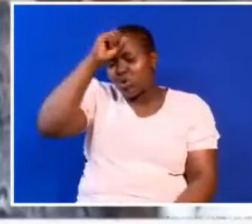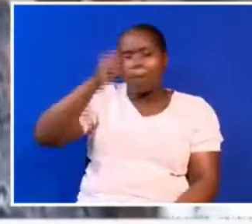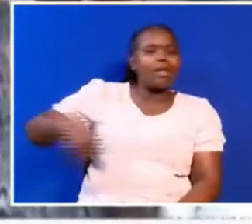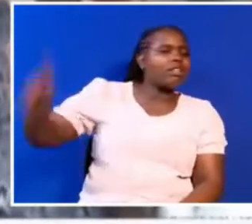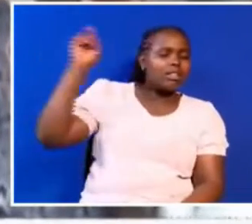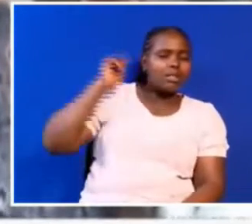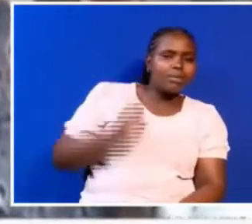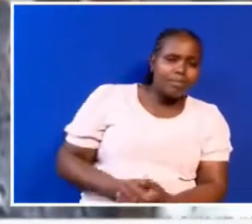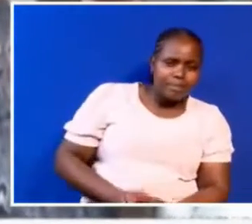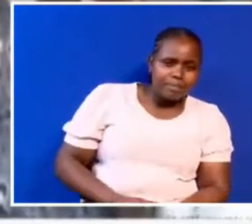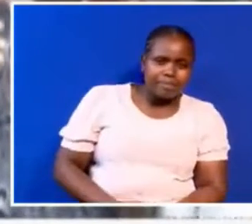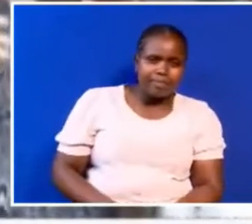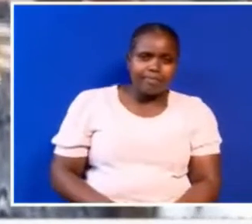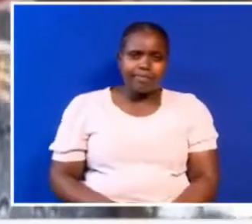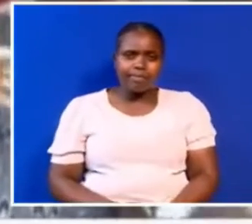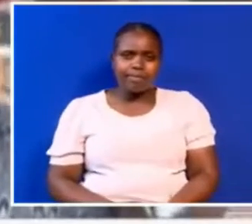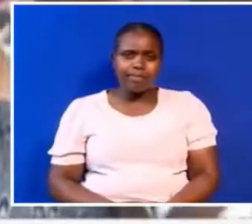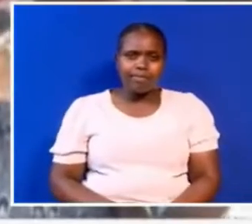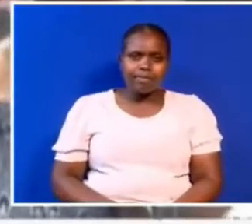sana.